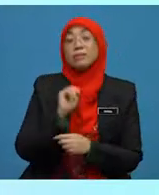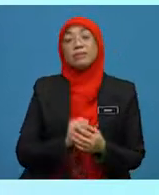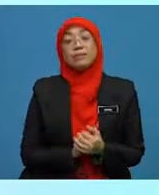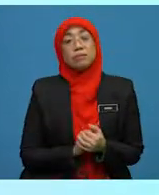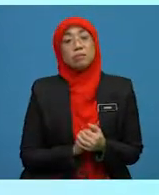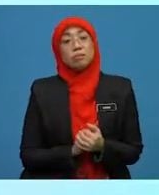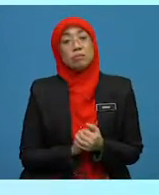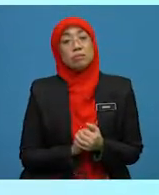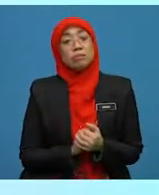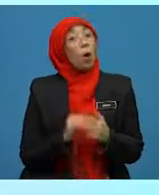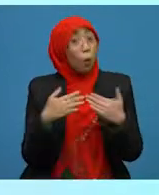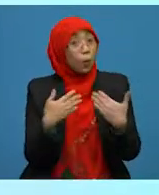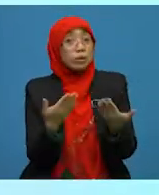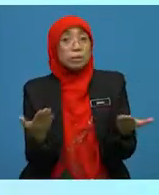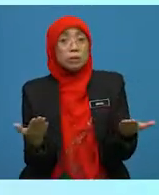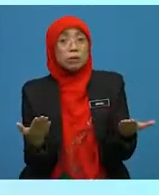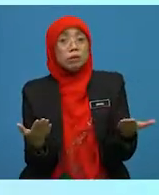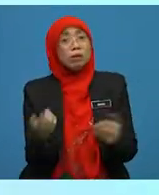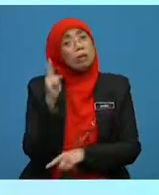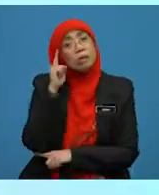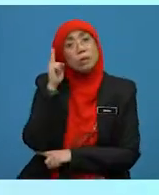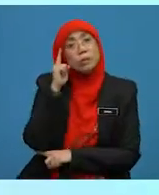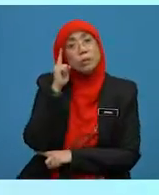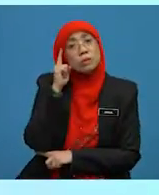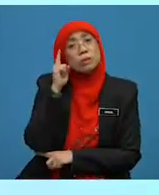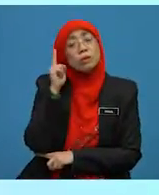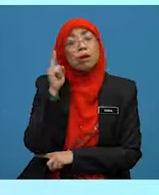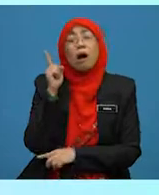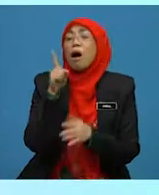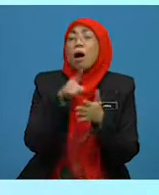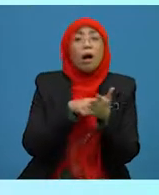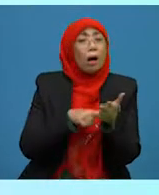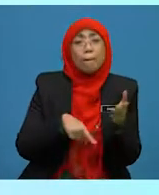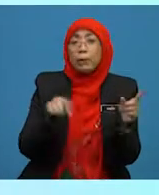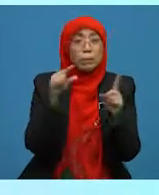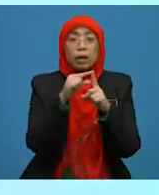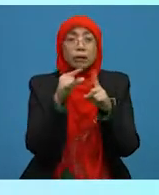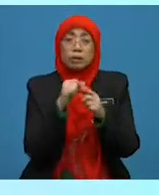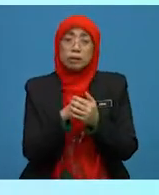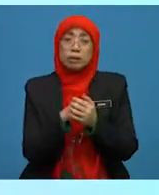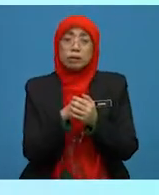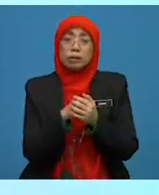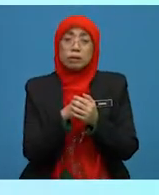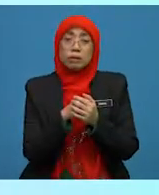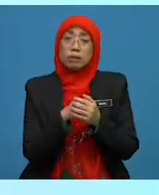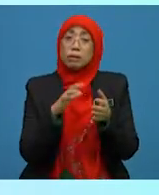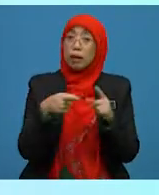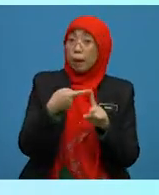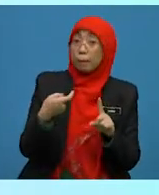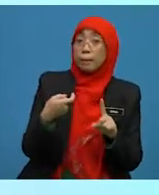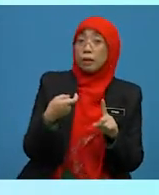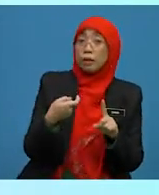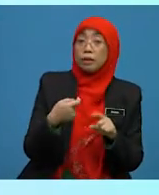Para pelajar sekalian, tahukah anda perkataan semantik berdasarkan